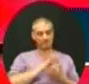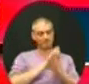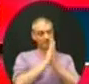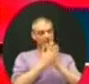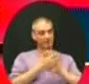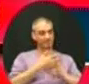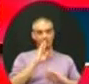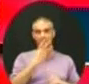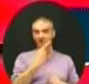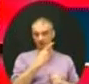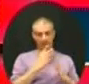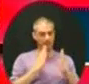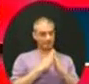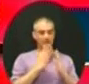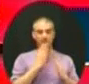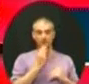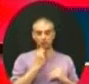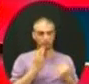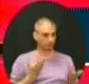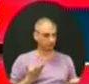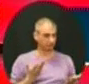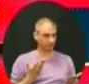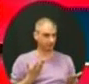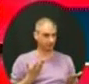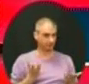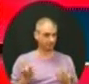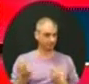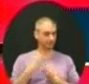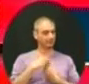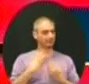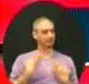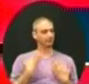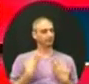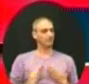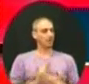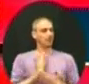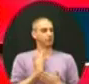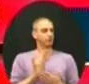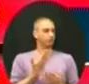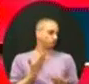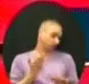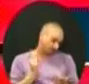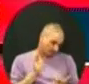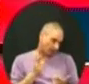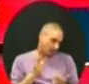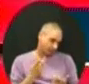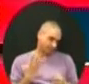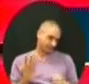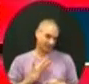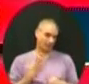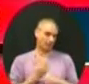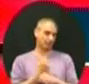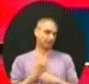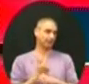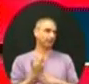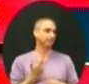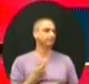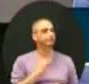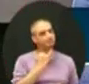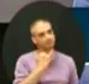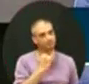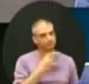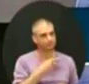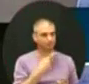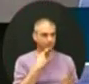את המפד"ל לבית היהודי, הכניס בה רוח חדשה וגם השיג כמה הישגים. תראי,